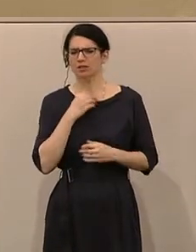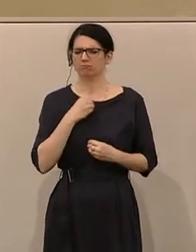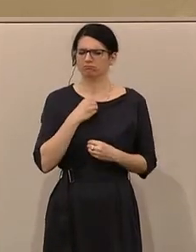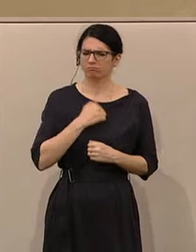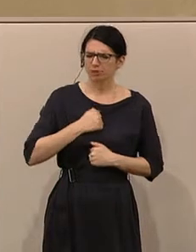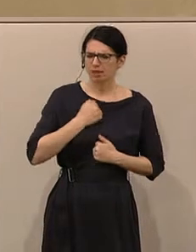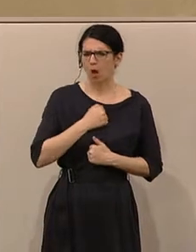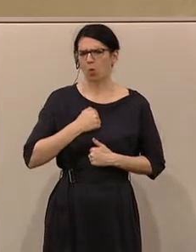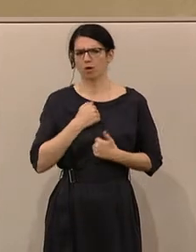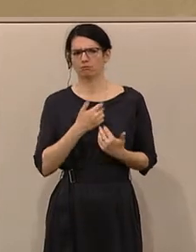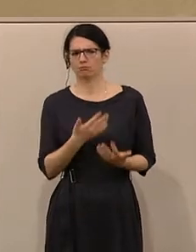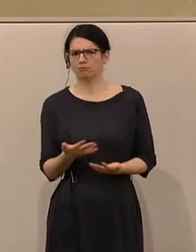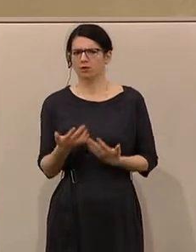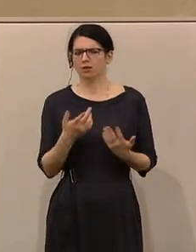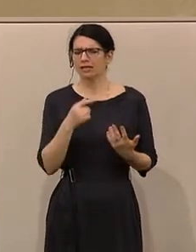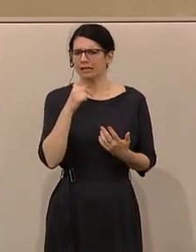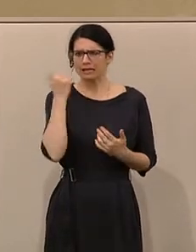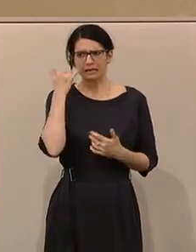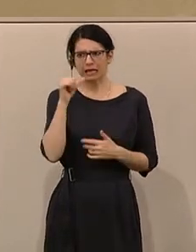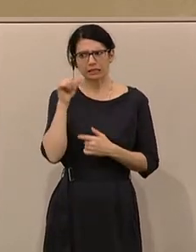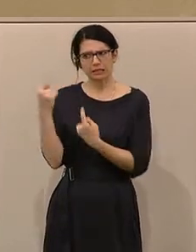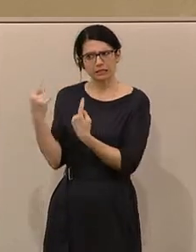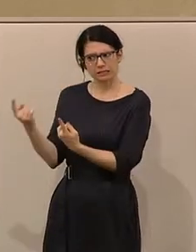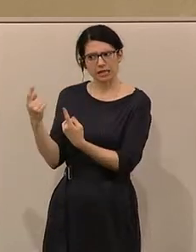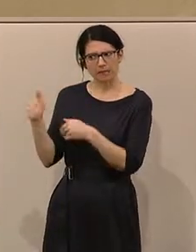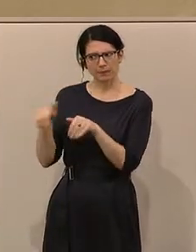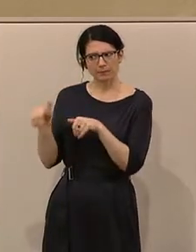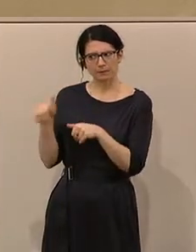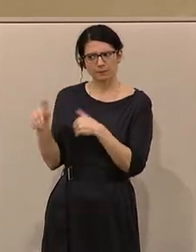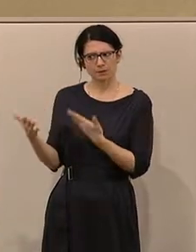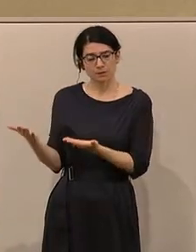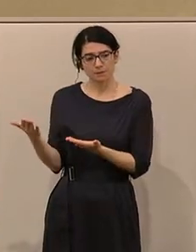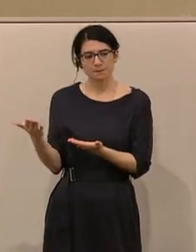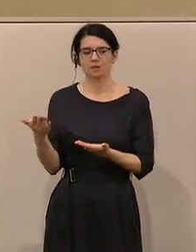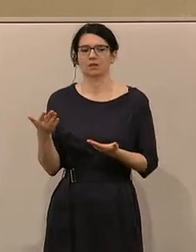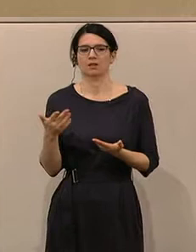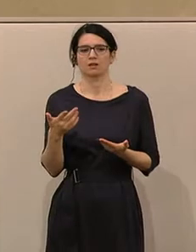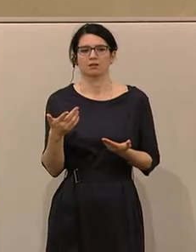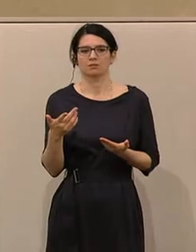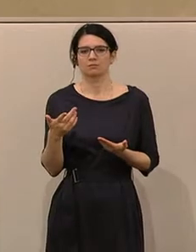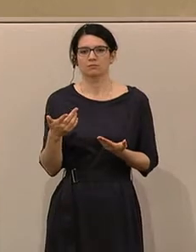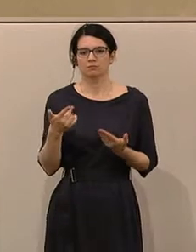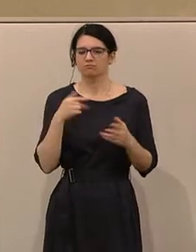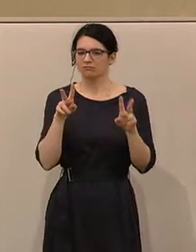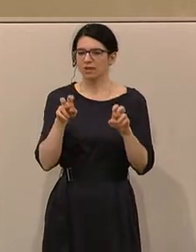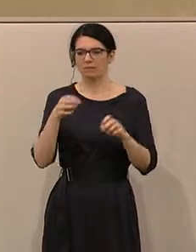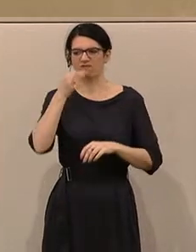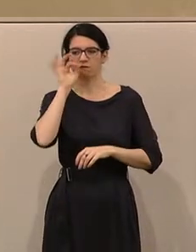die Idee dafür nicht von der Frau Ministerin selber, von Ihnen selber gekommen ist, einfach das